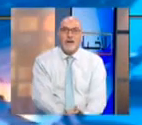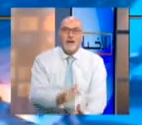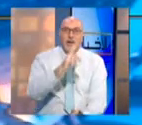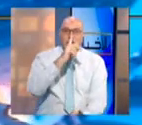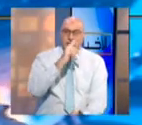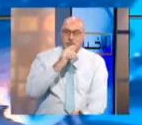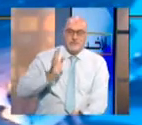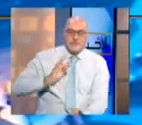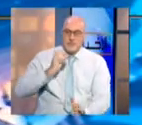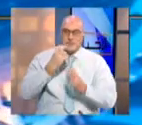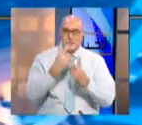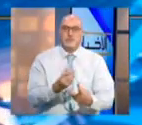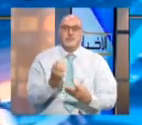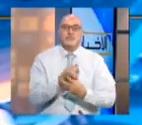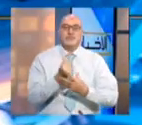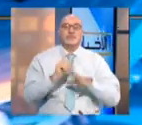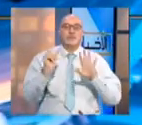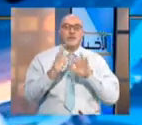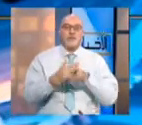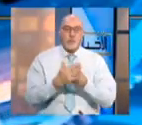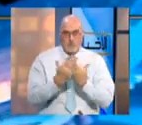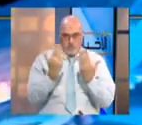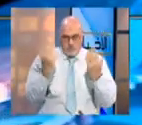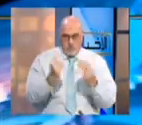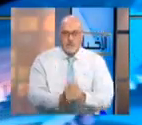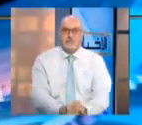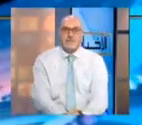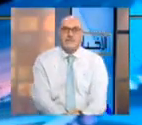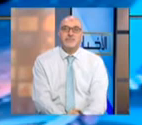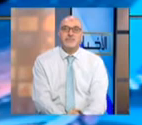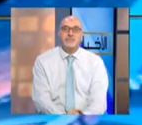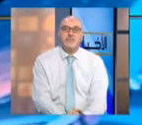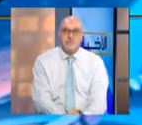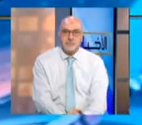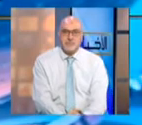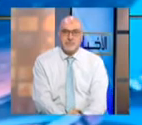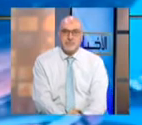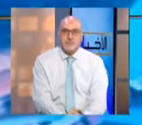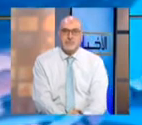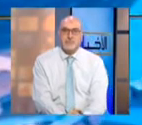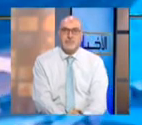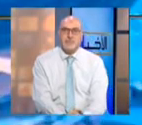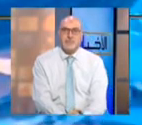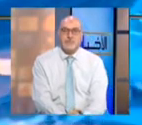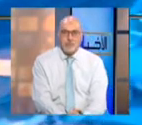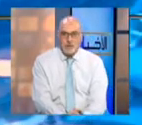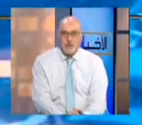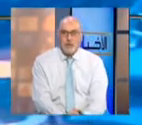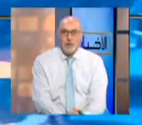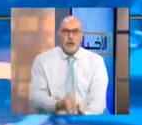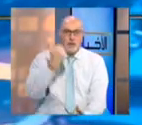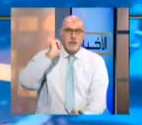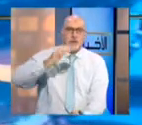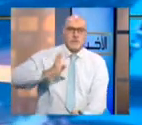السابعة صباحا بتوقيت الجزائر. مشاهدينا الكرام، أهلا بكم في أولى مواعيدنا الإخبارية المفصلة لنهار اليوم. بداية، ترأس